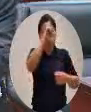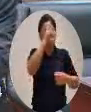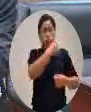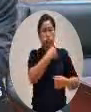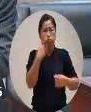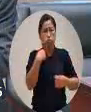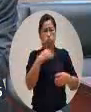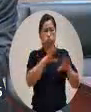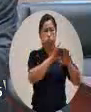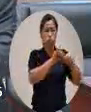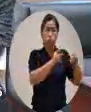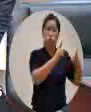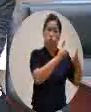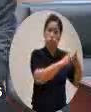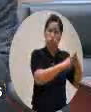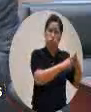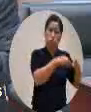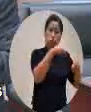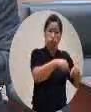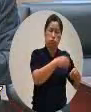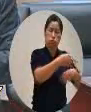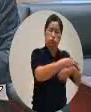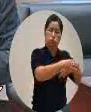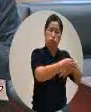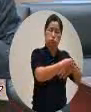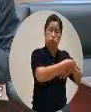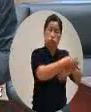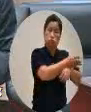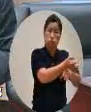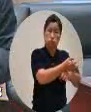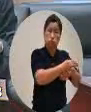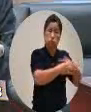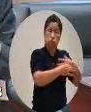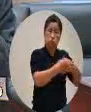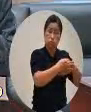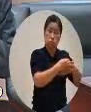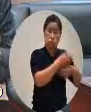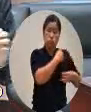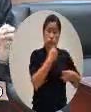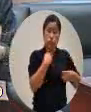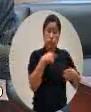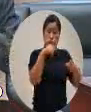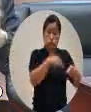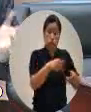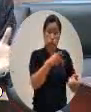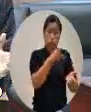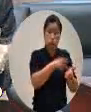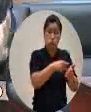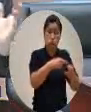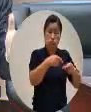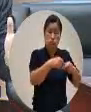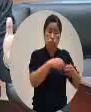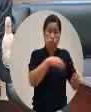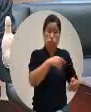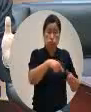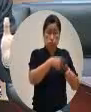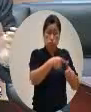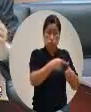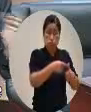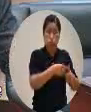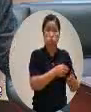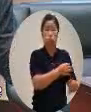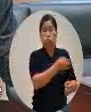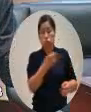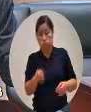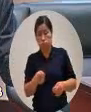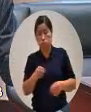這些鄉親能夠想辦法我們先把這個租金的事情先處理好讓財政局好做事